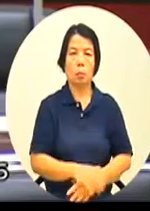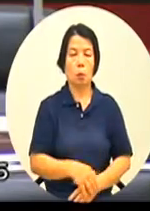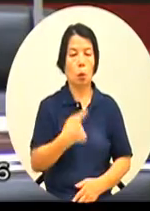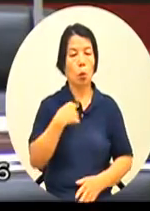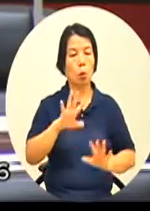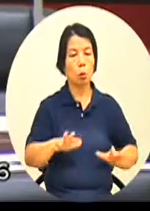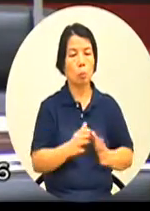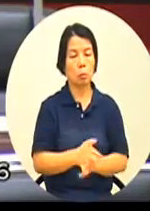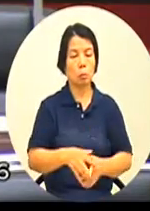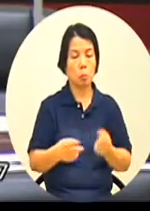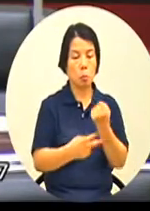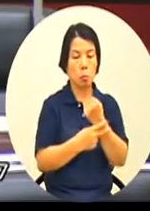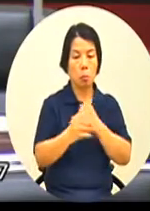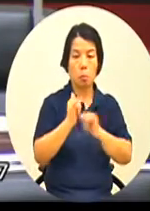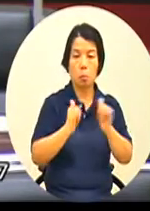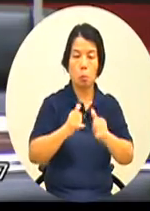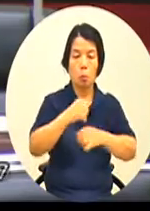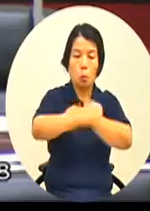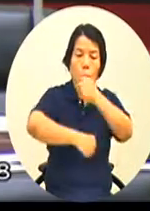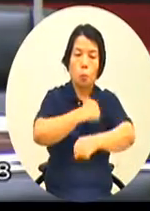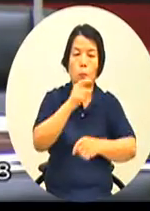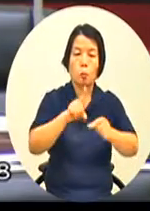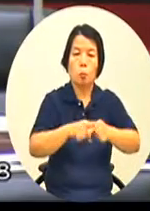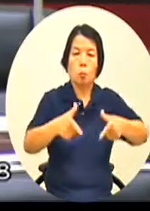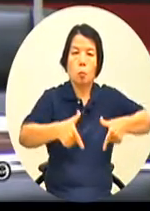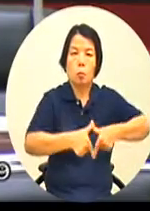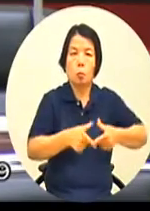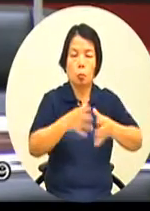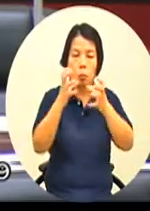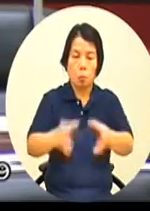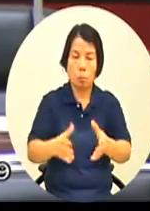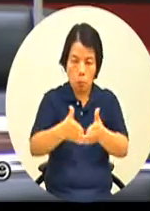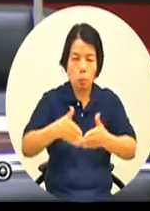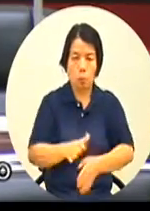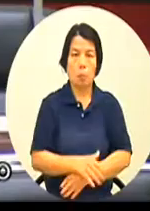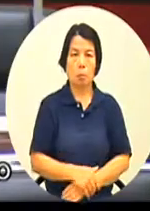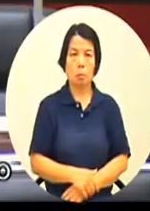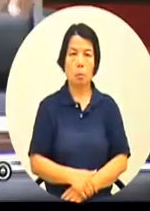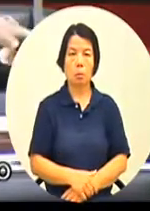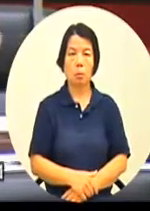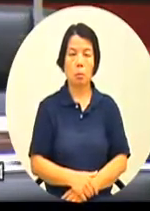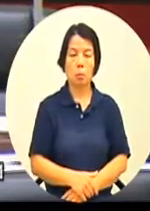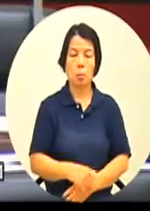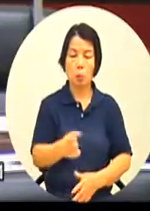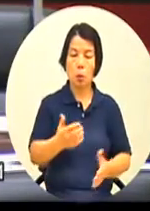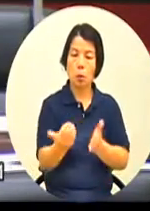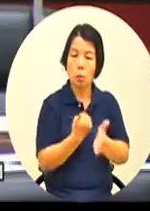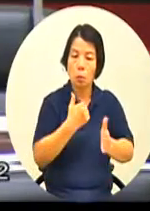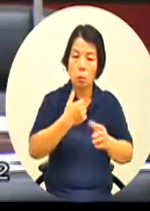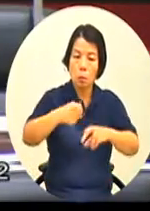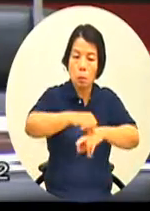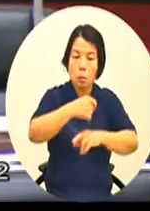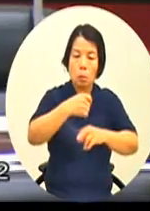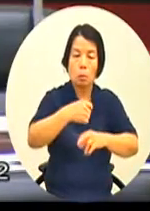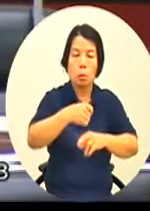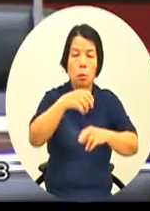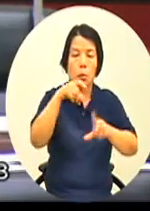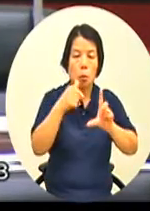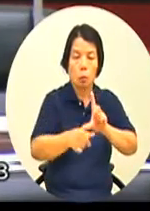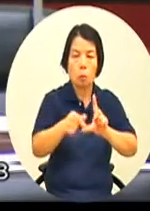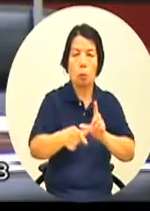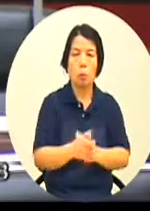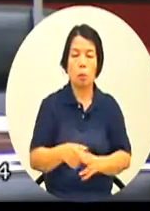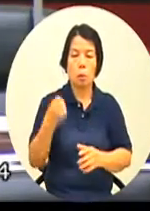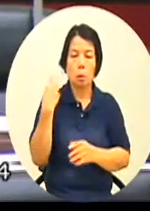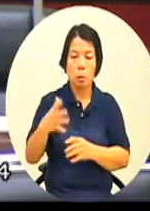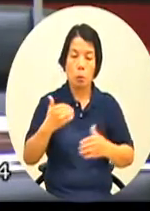动中心嘛。好，啊，里长自己都要盖里民活动中心，譬如说那边的前进区、新进区的交界，那